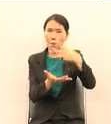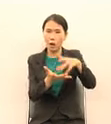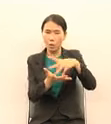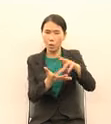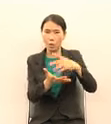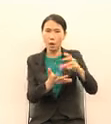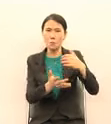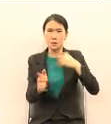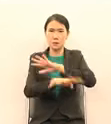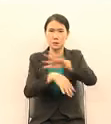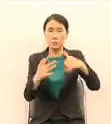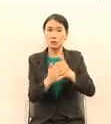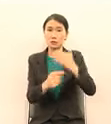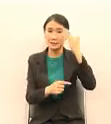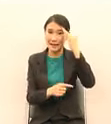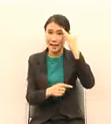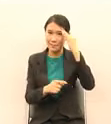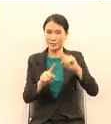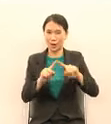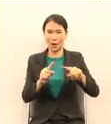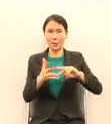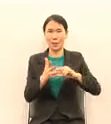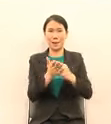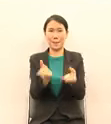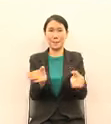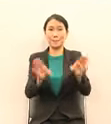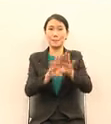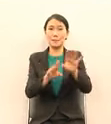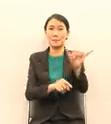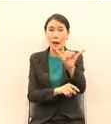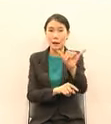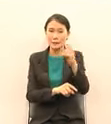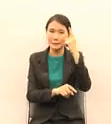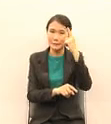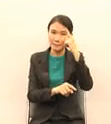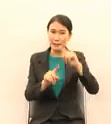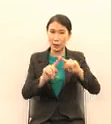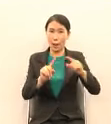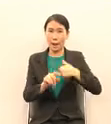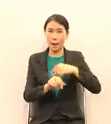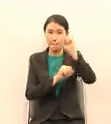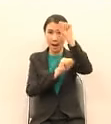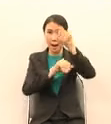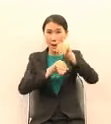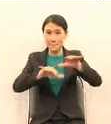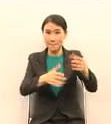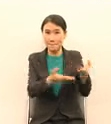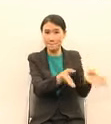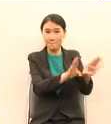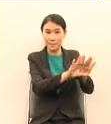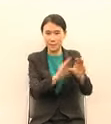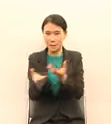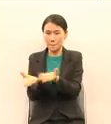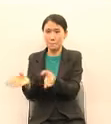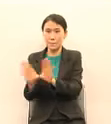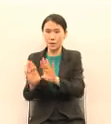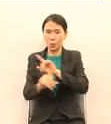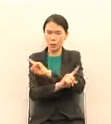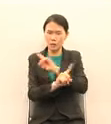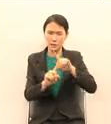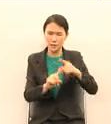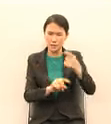หลังจากนั้นเนี่ยก็ยังไม่ได้ปิดนะครับจนกว่าจะปิดจริงๆแล้ว2สถานที่นี้ก็คือวัน